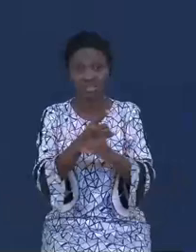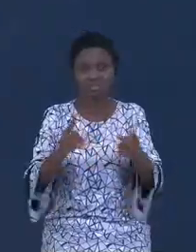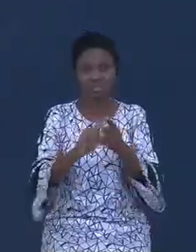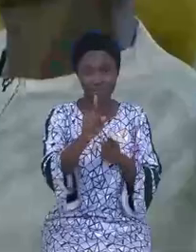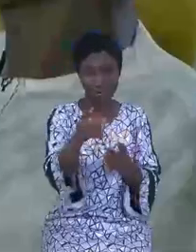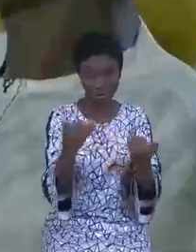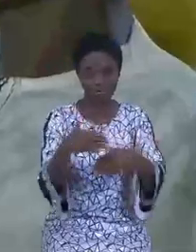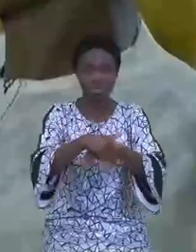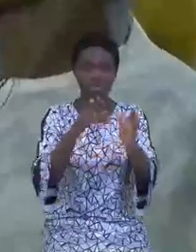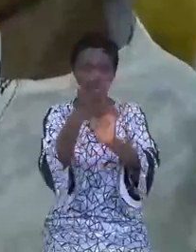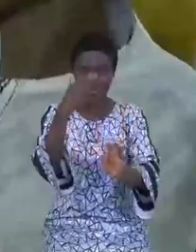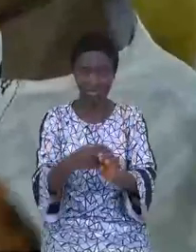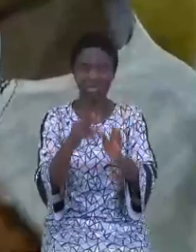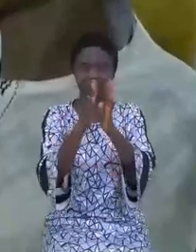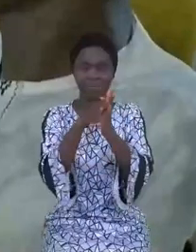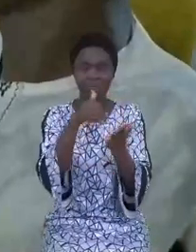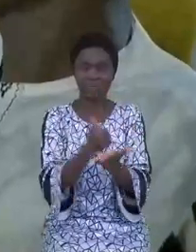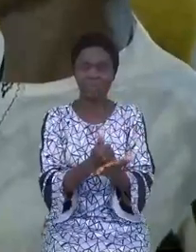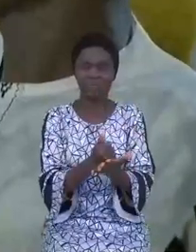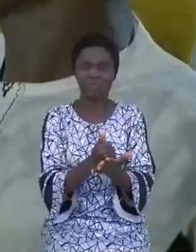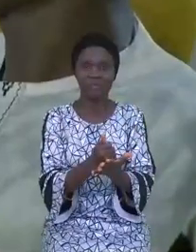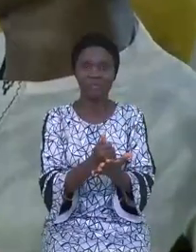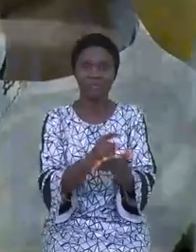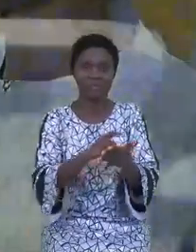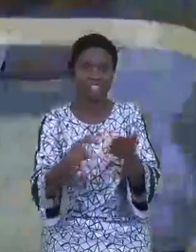ce soir au nom de Jésus.